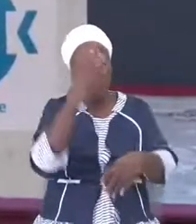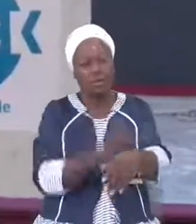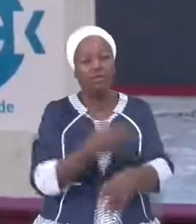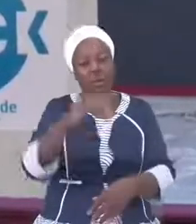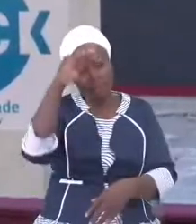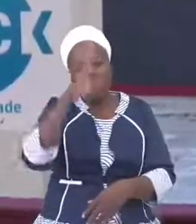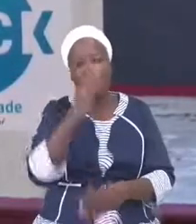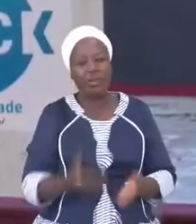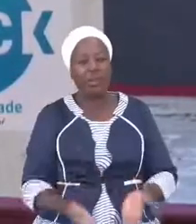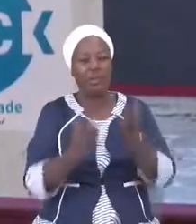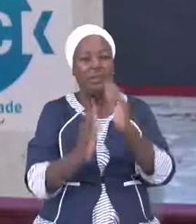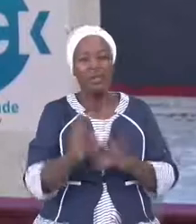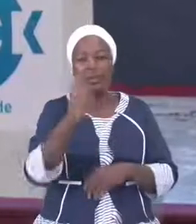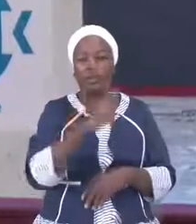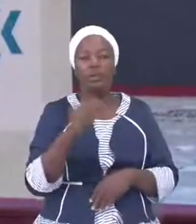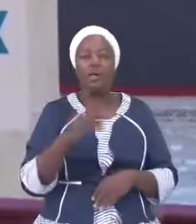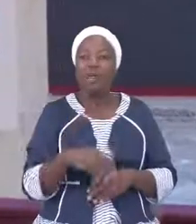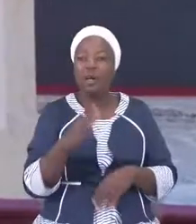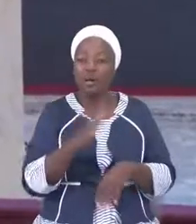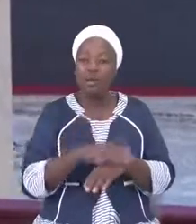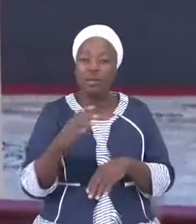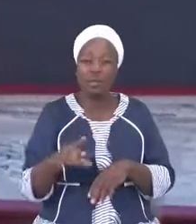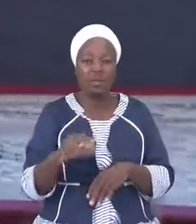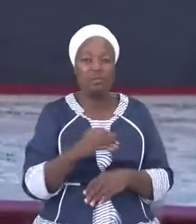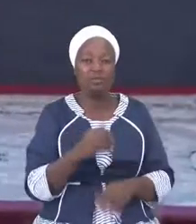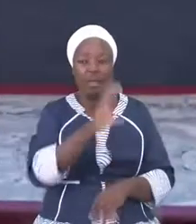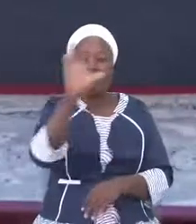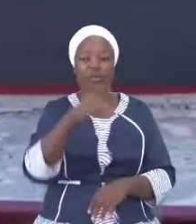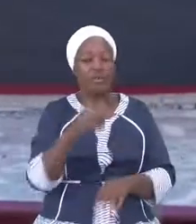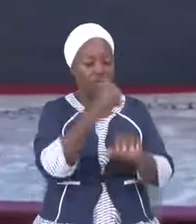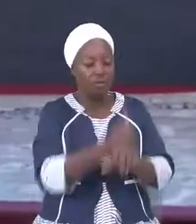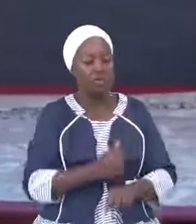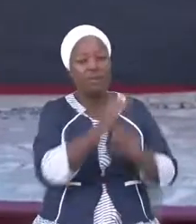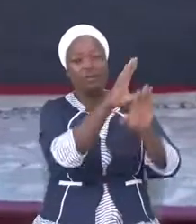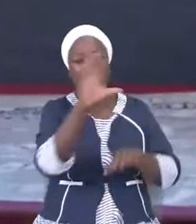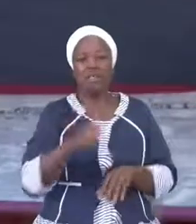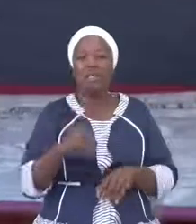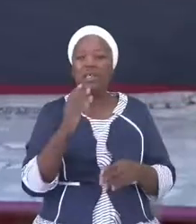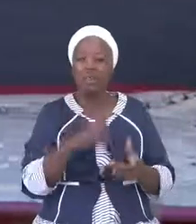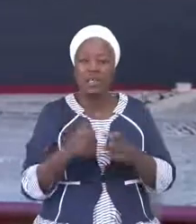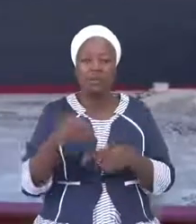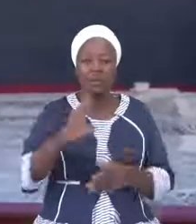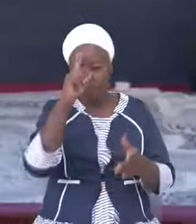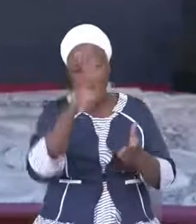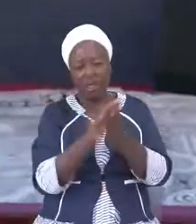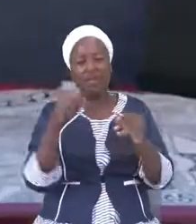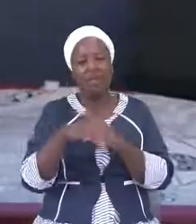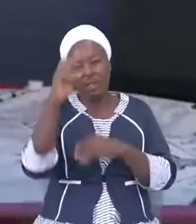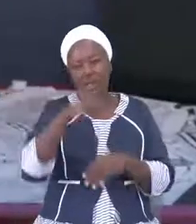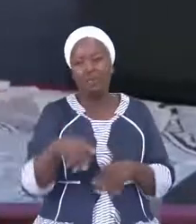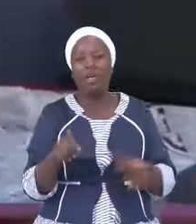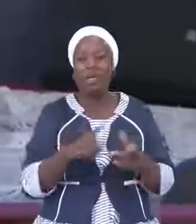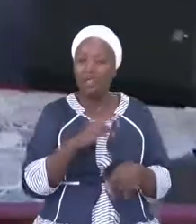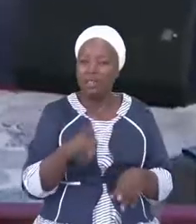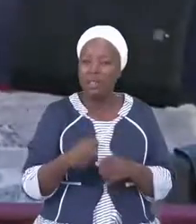sera élevé, car la croix du calvaire, que quiconque croit en lui ne périsse point, mais ait la vie éternelle.